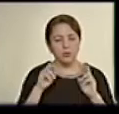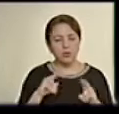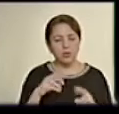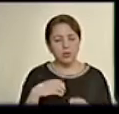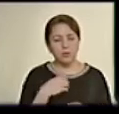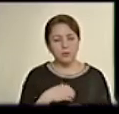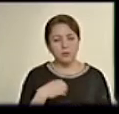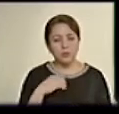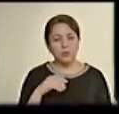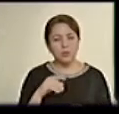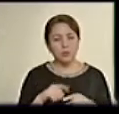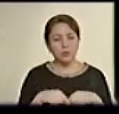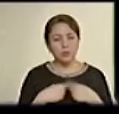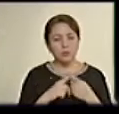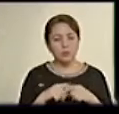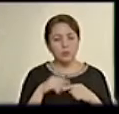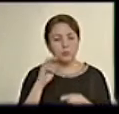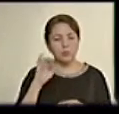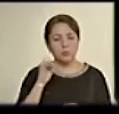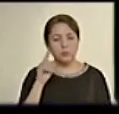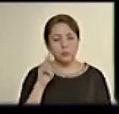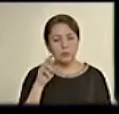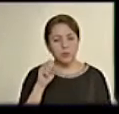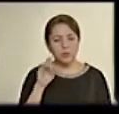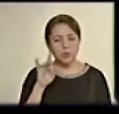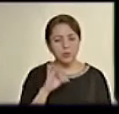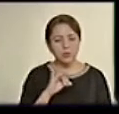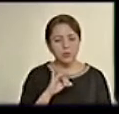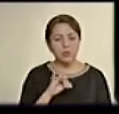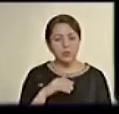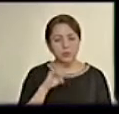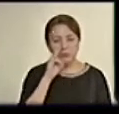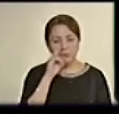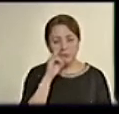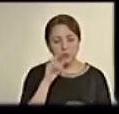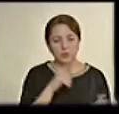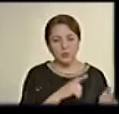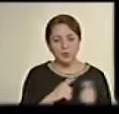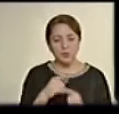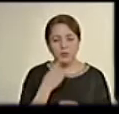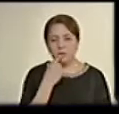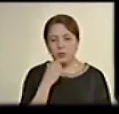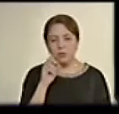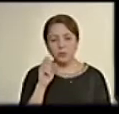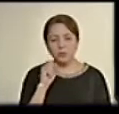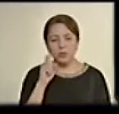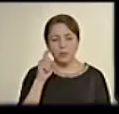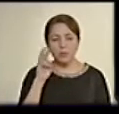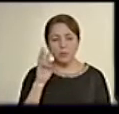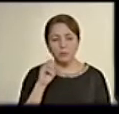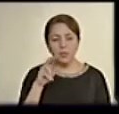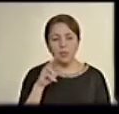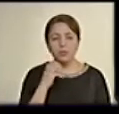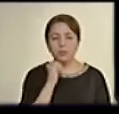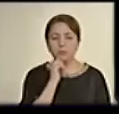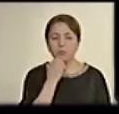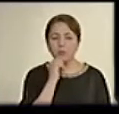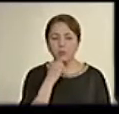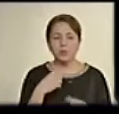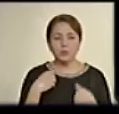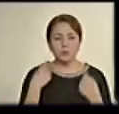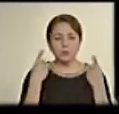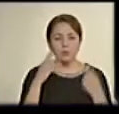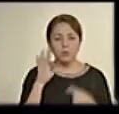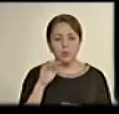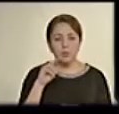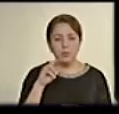to'qimachilik bo'zlari, ayniqsa o'sha Samarqandda tayyorlangan qizil baxmal matolari Buyuk Ipak yo'lidagi